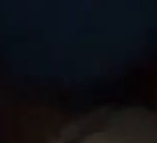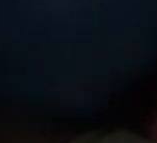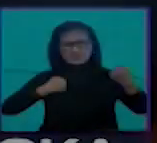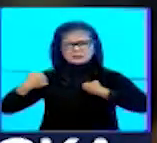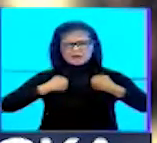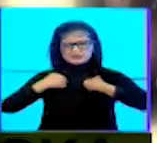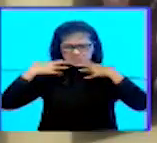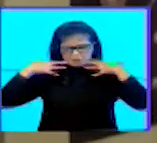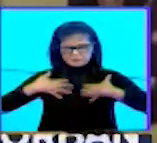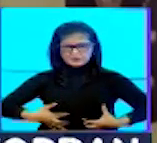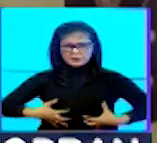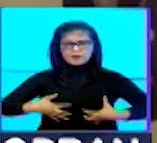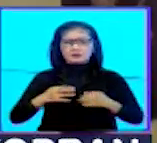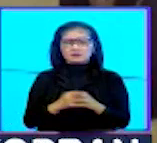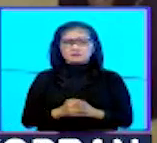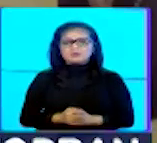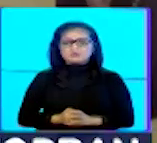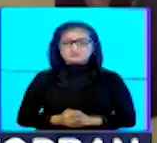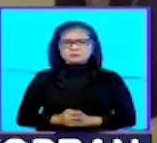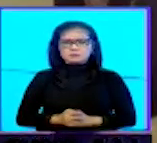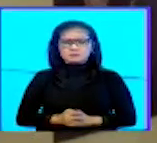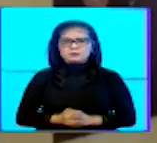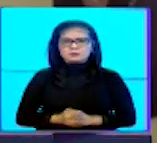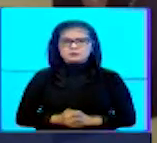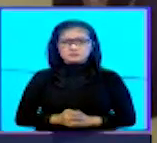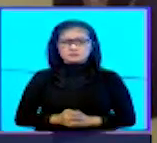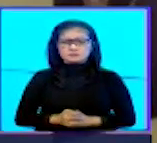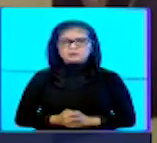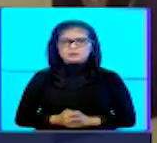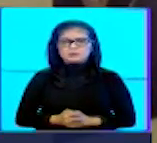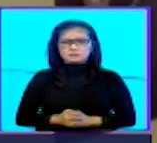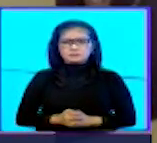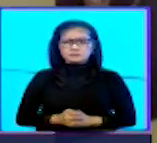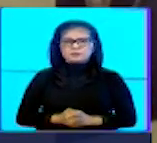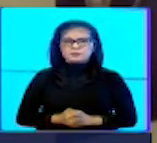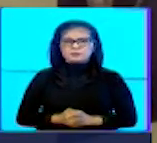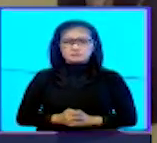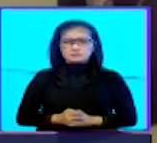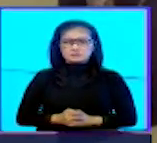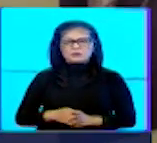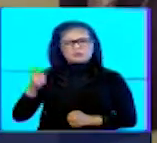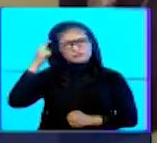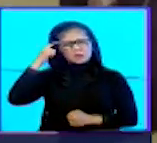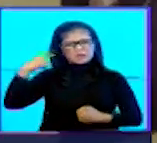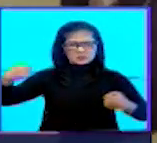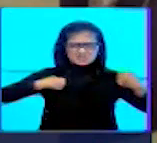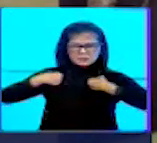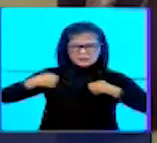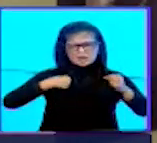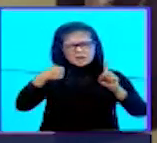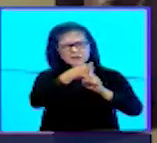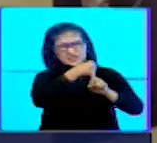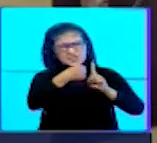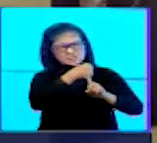korban. Ya, ada dugaannya kekerasan. Ada dugaannya kekerasan. Itu yang